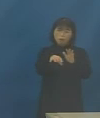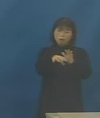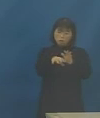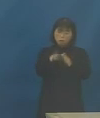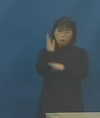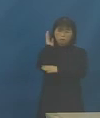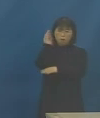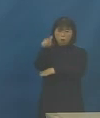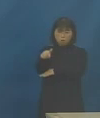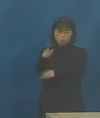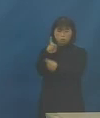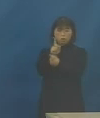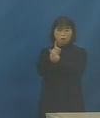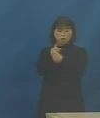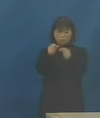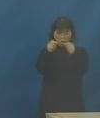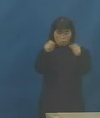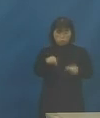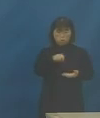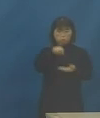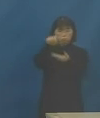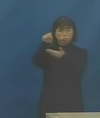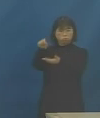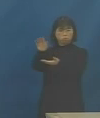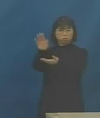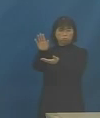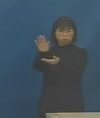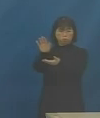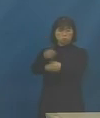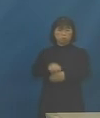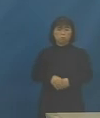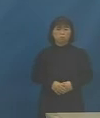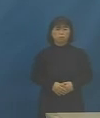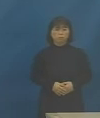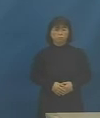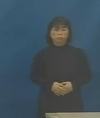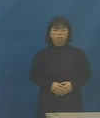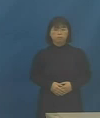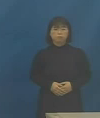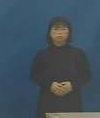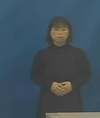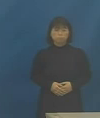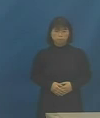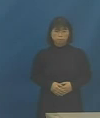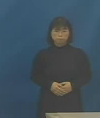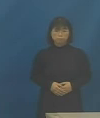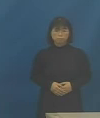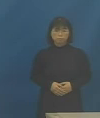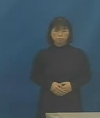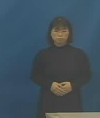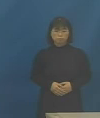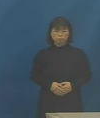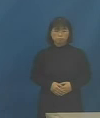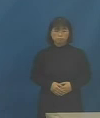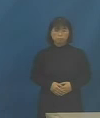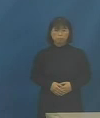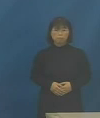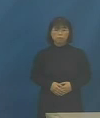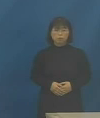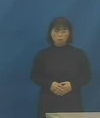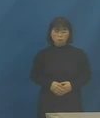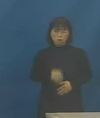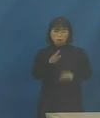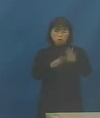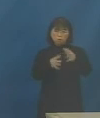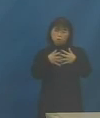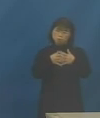をさせていただいているところでありますあとちょっと岩藤台を複雑にさせて